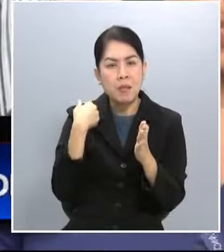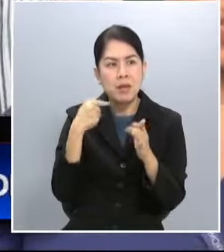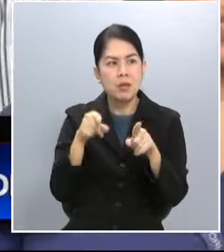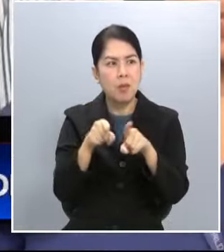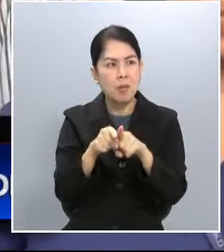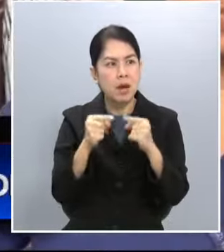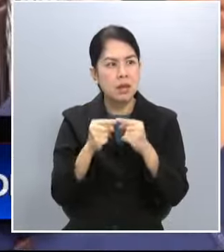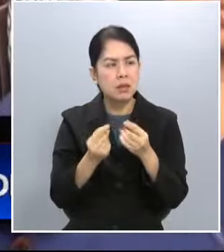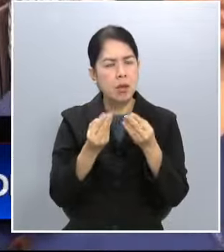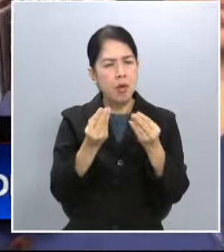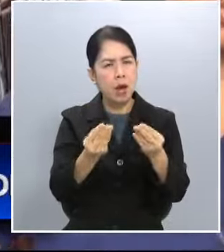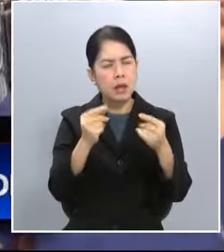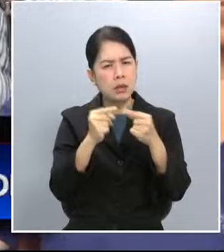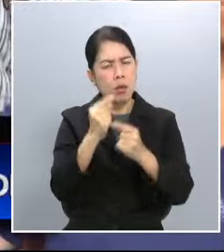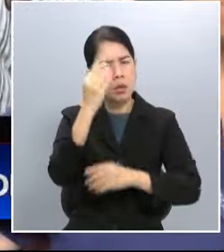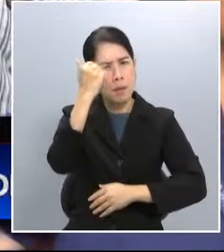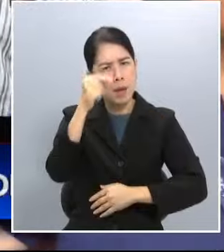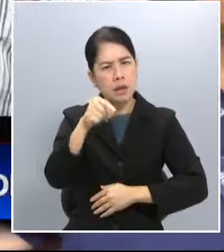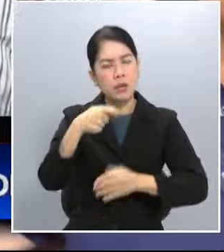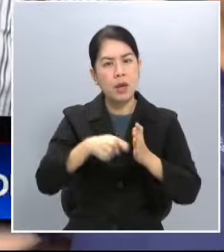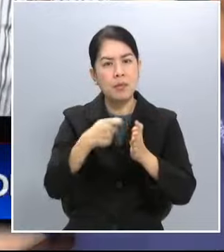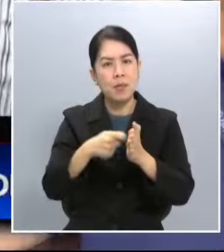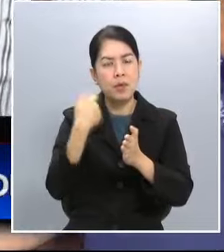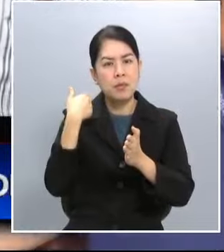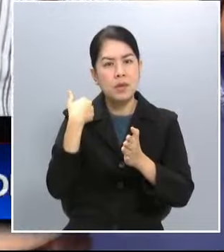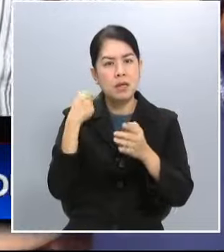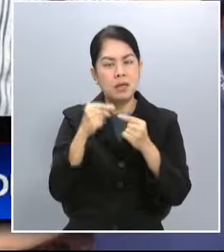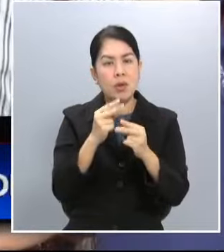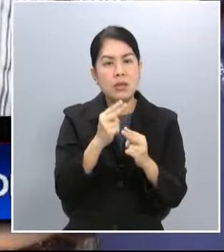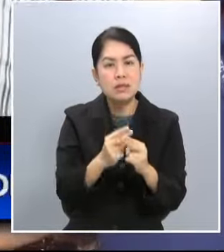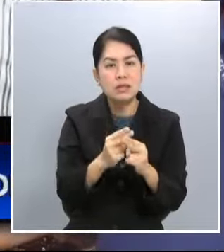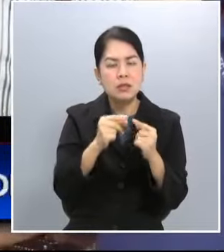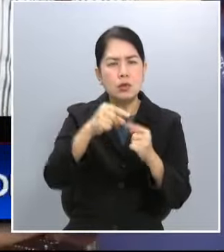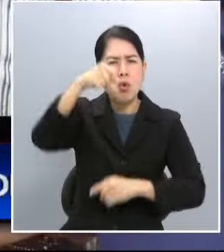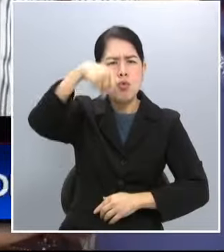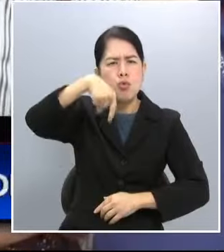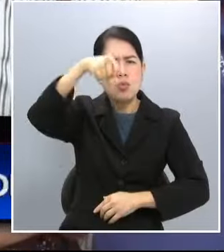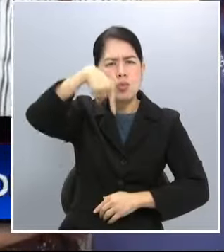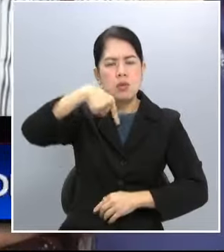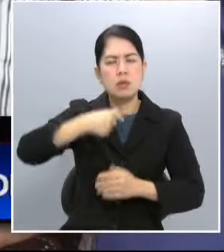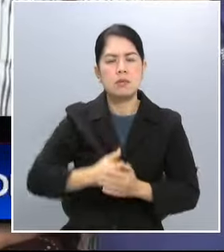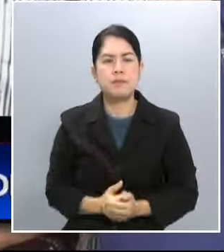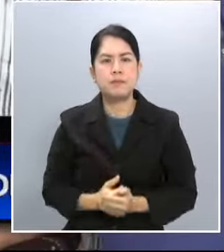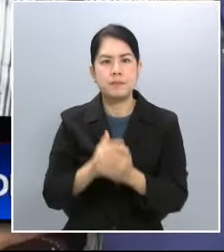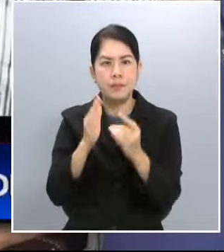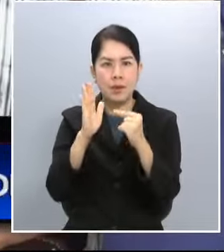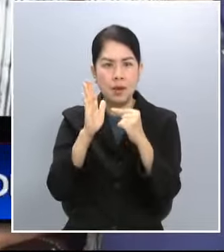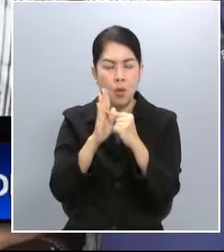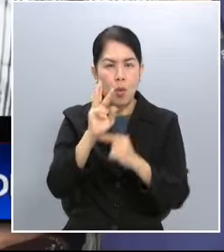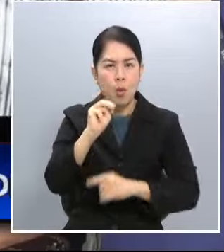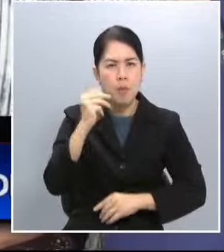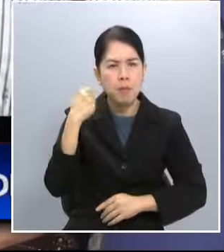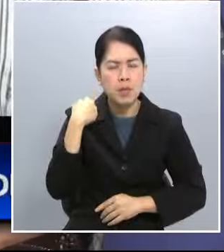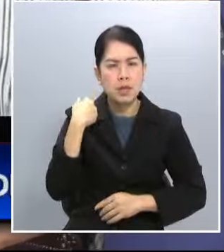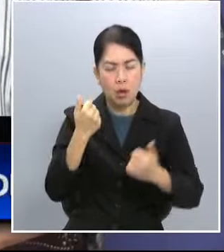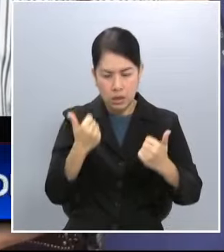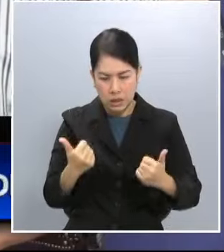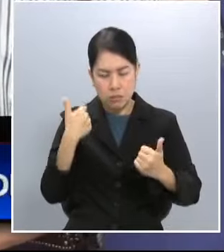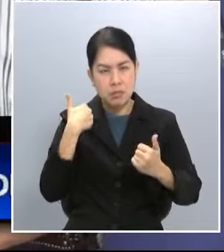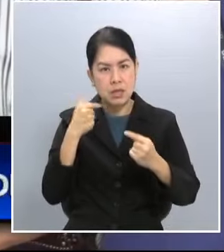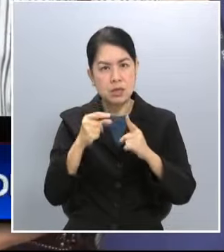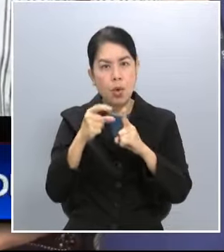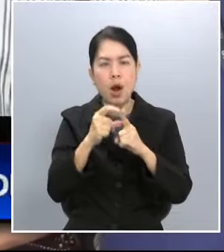ปิ๊งก็คือปัญญาทีนี้ตอนนี้ถ้าเราเห็นนะน้องจะมีคำพูดอีกคำที่เอาออกมาพูดก็คือคำว่าวิเคราะห์ทิพย ์ ตอนนี้คือจริงๆอ่